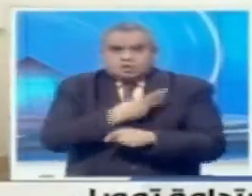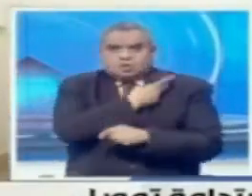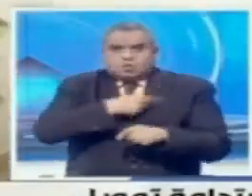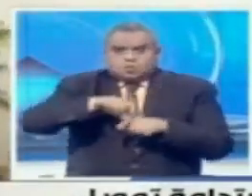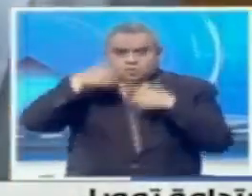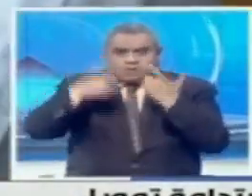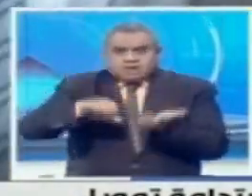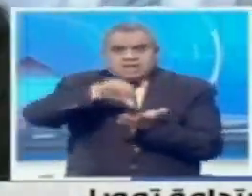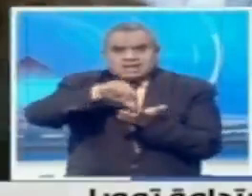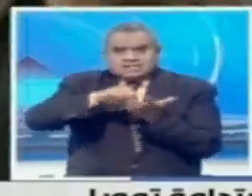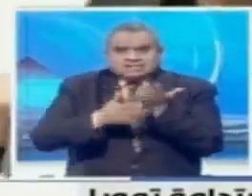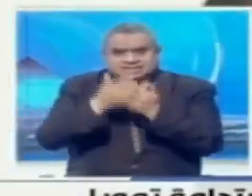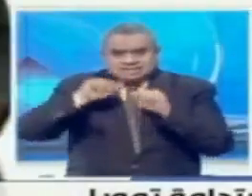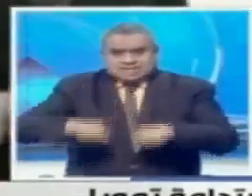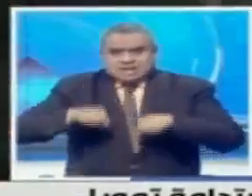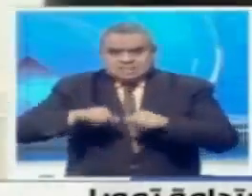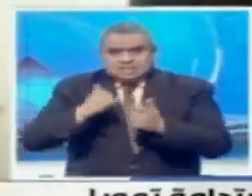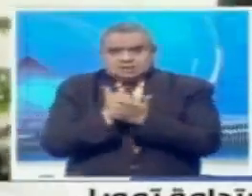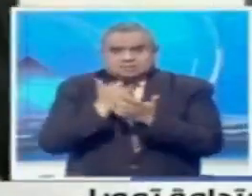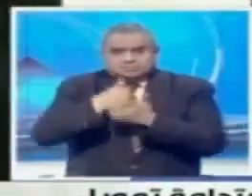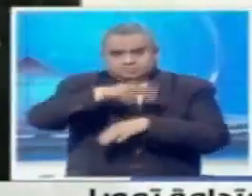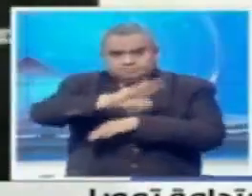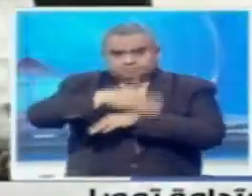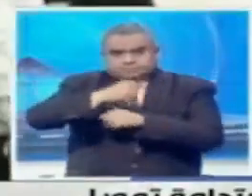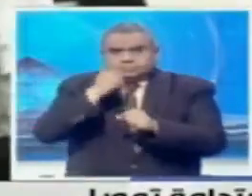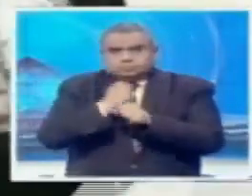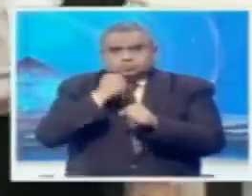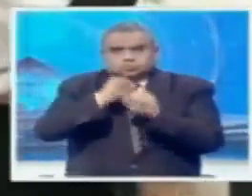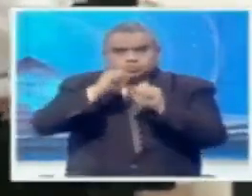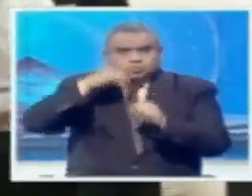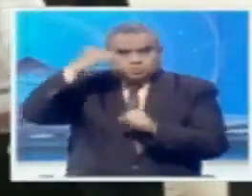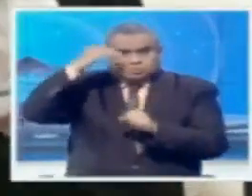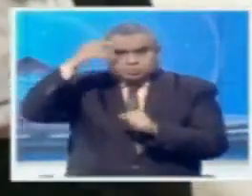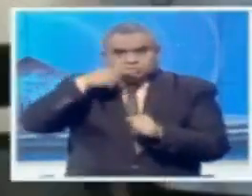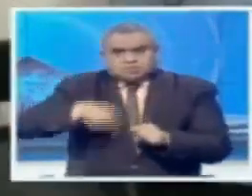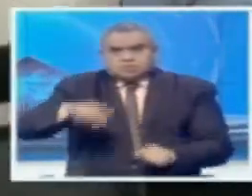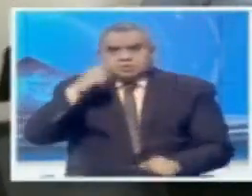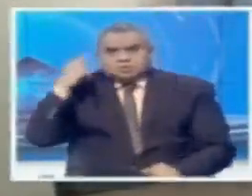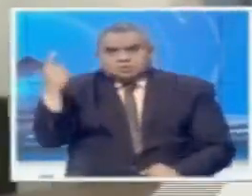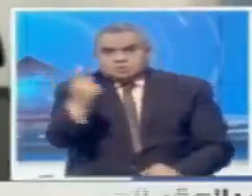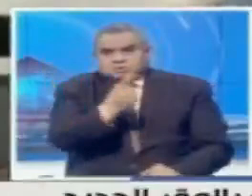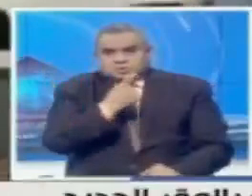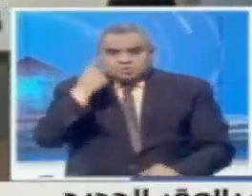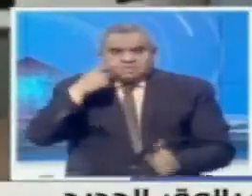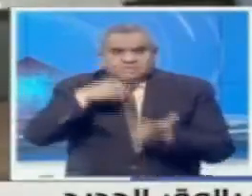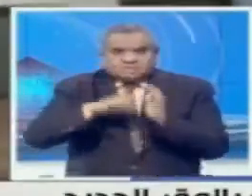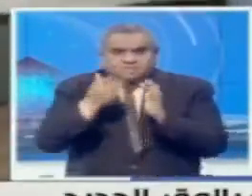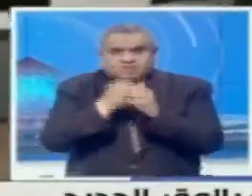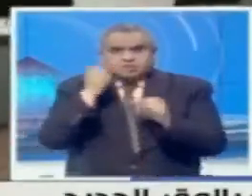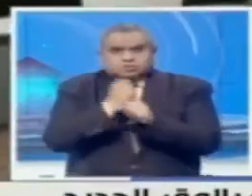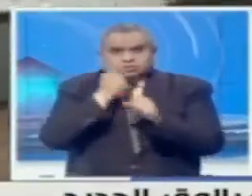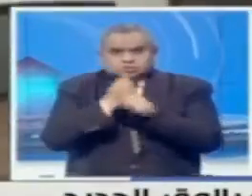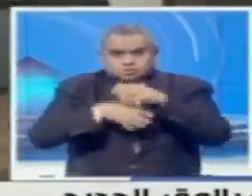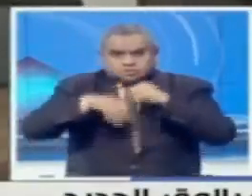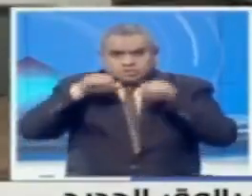في العاصمة الإدارية لبحث خطط العمل المستقبلية، وخلال جولة التفقدية متابعة انتظام العمل في